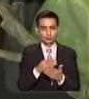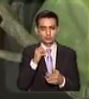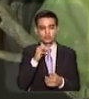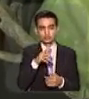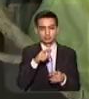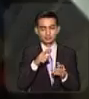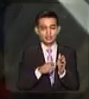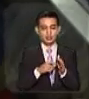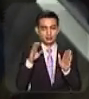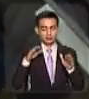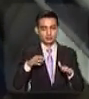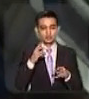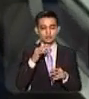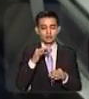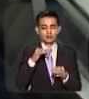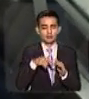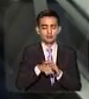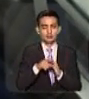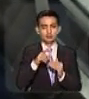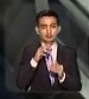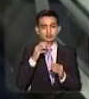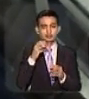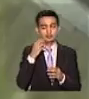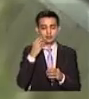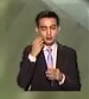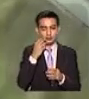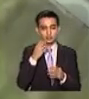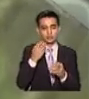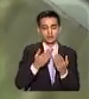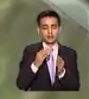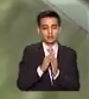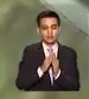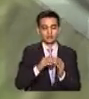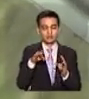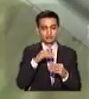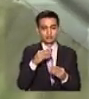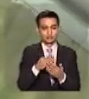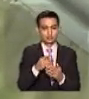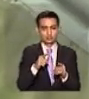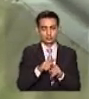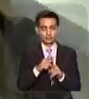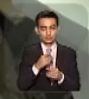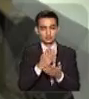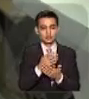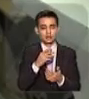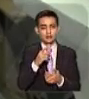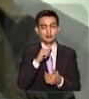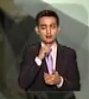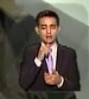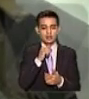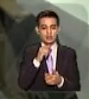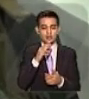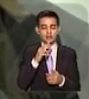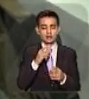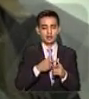что пенсионеры не позволяют себе помидоры, огурцы или фрукты и просят хотя бы обеспечить их самыми доступными овощами. Ведь картофель, капуста, лук и